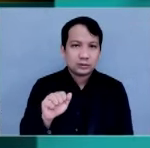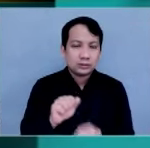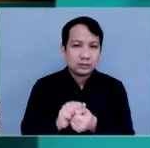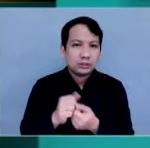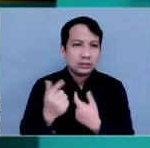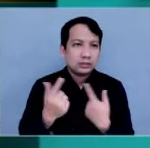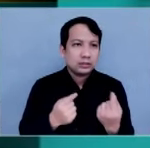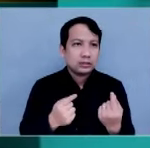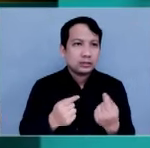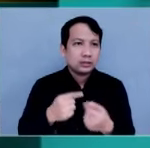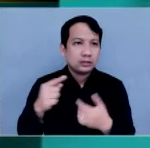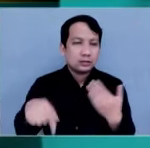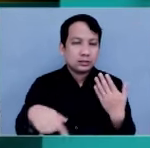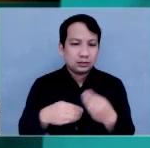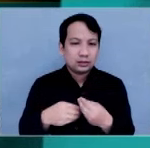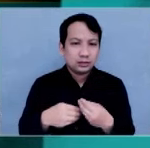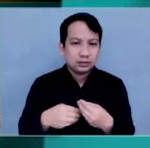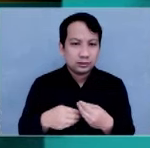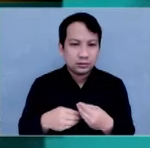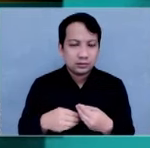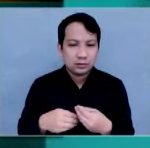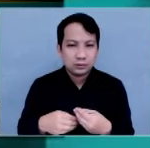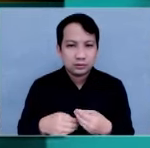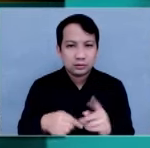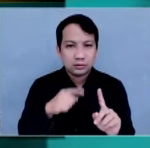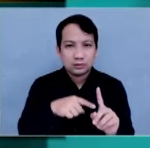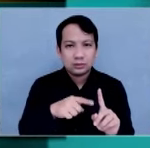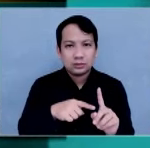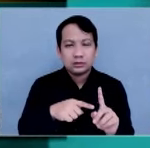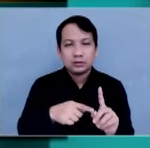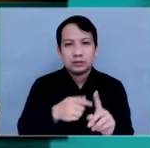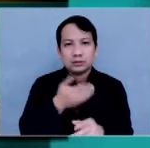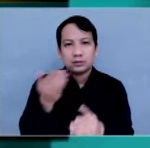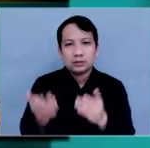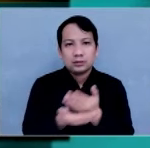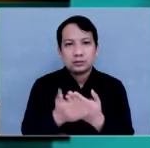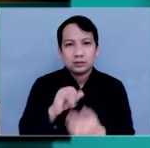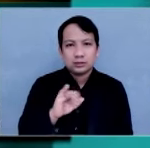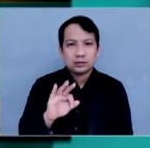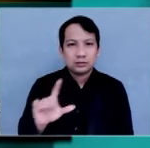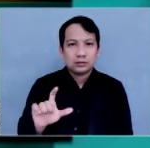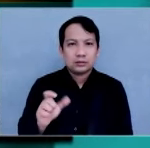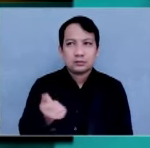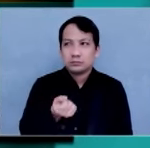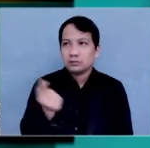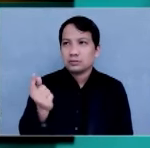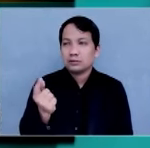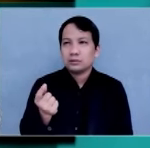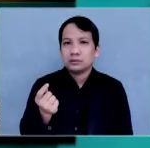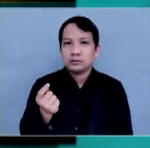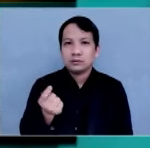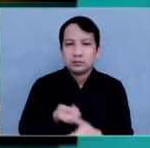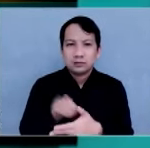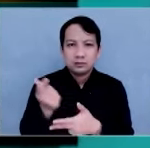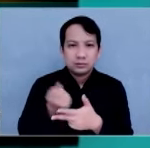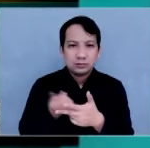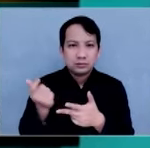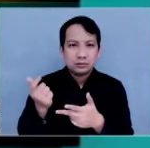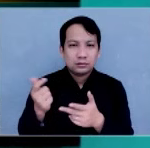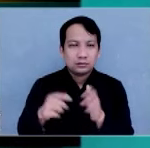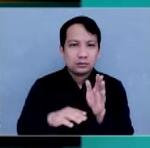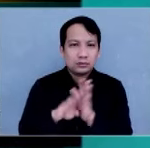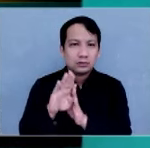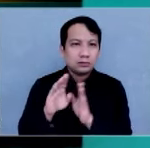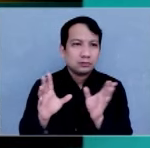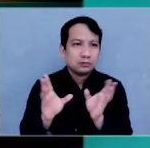in order to serve justice to the victims. Isa lang po ang nag-file po dito, no? At na-dismiss na ito matagal na sana at binuhay lang